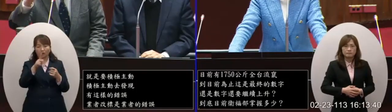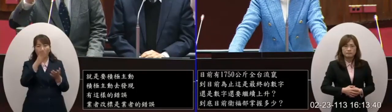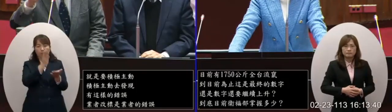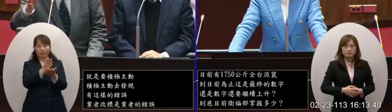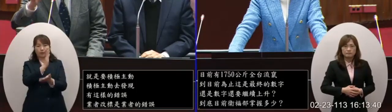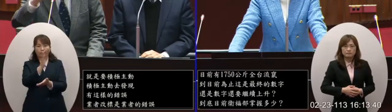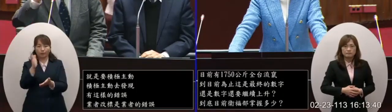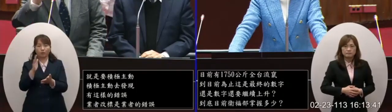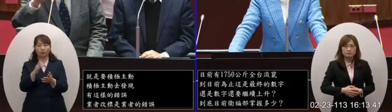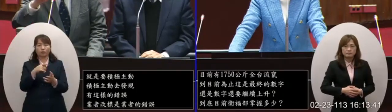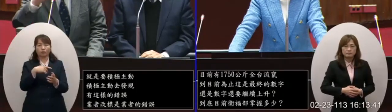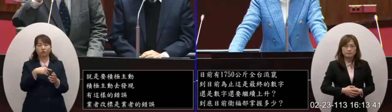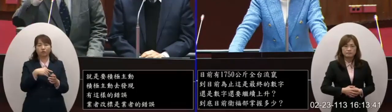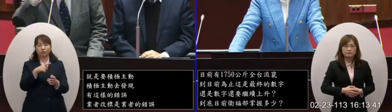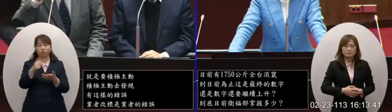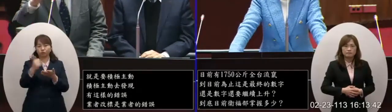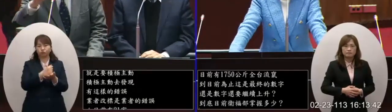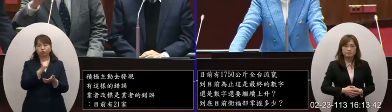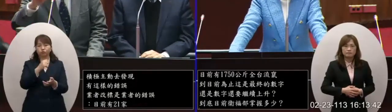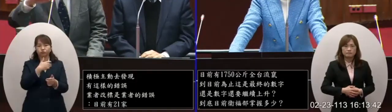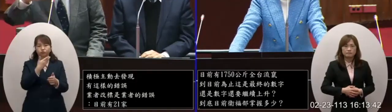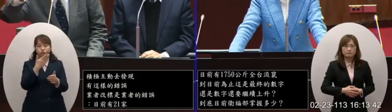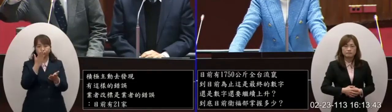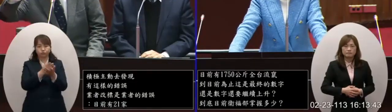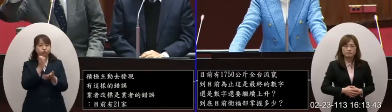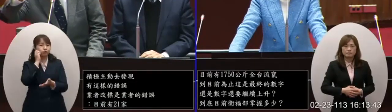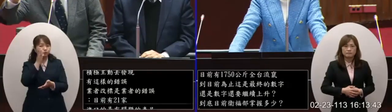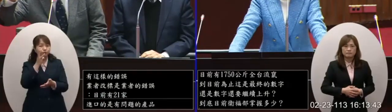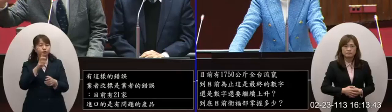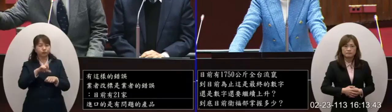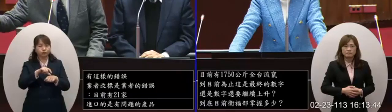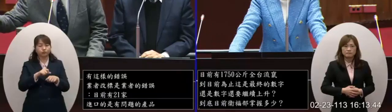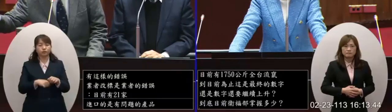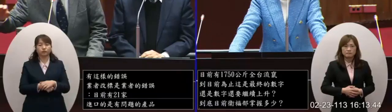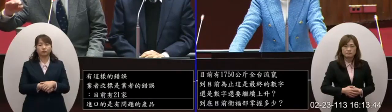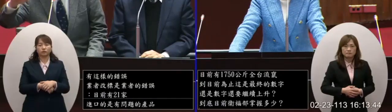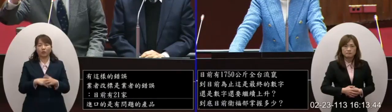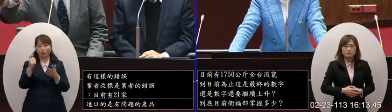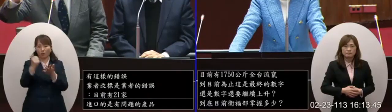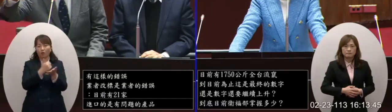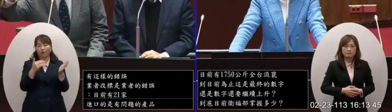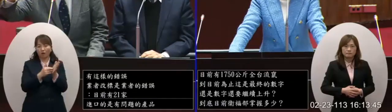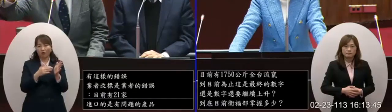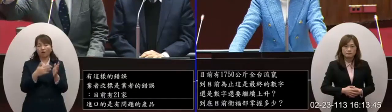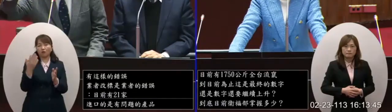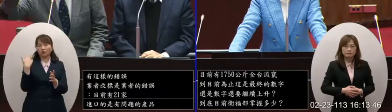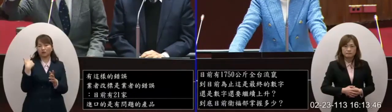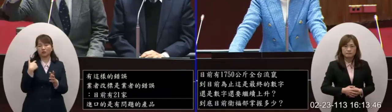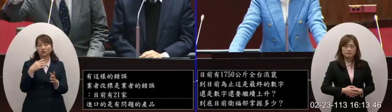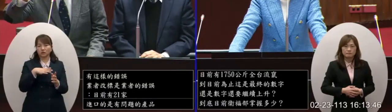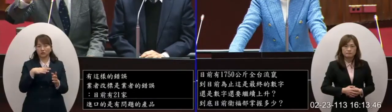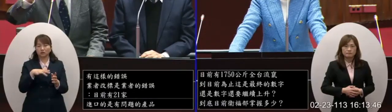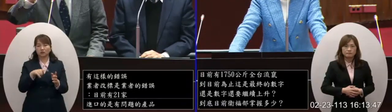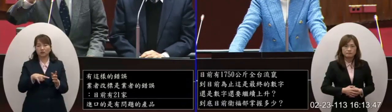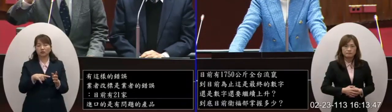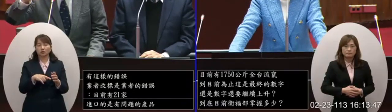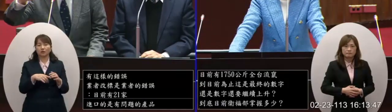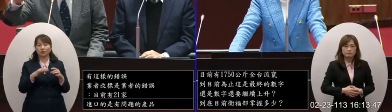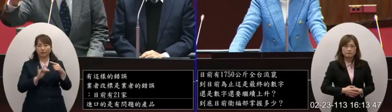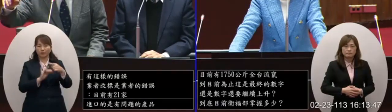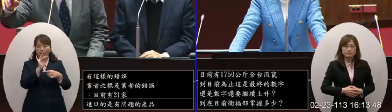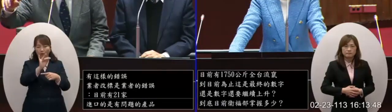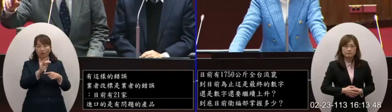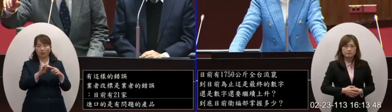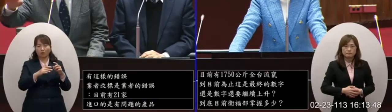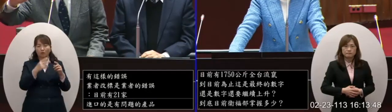止进口3个月。那已经过来的，因为之前的话有没有